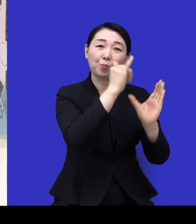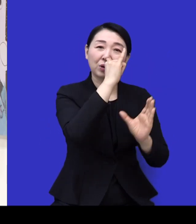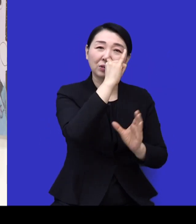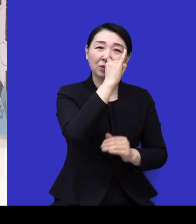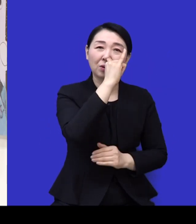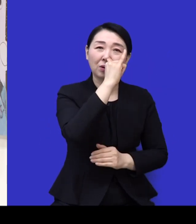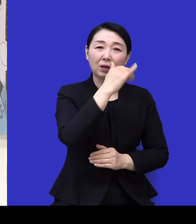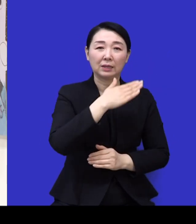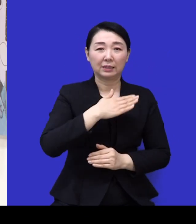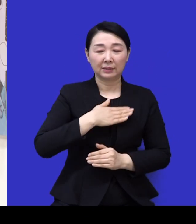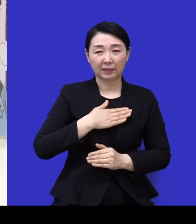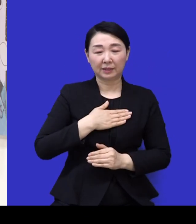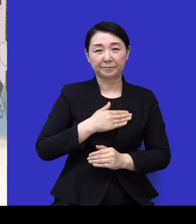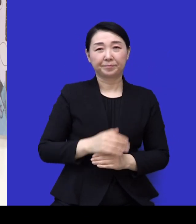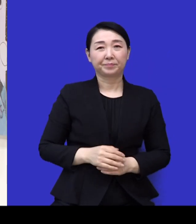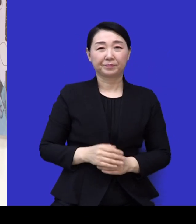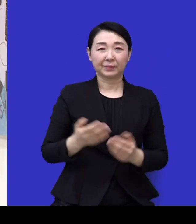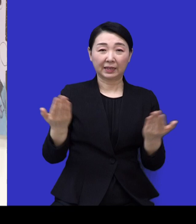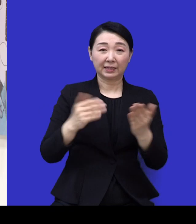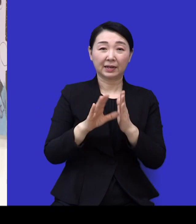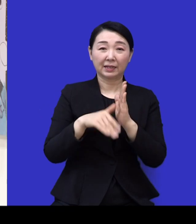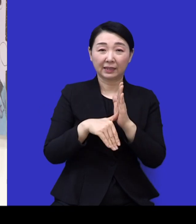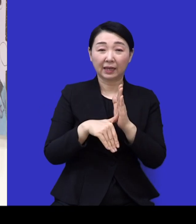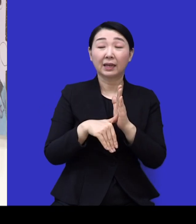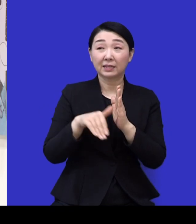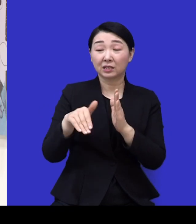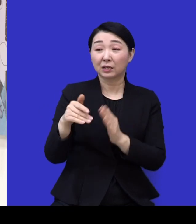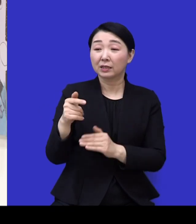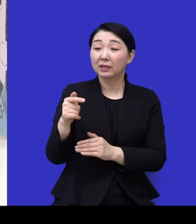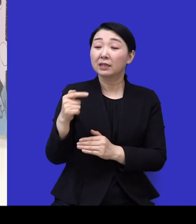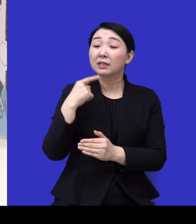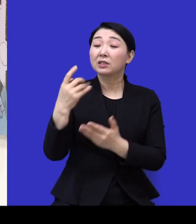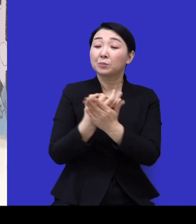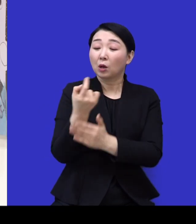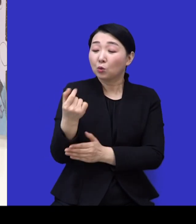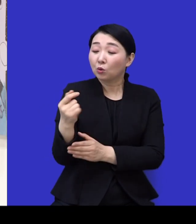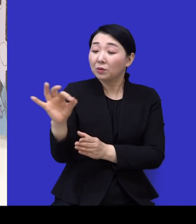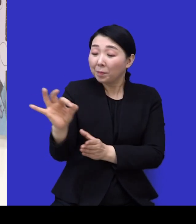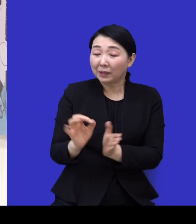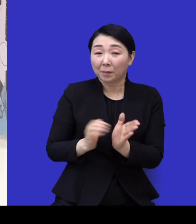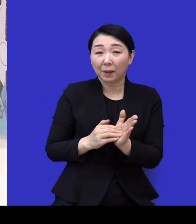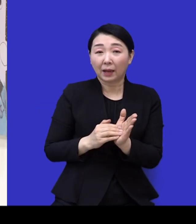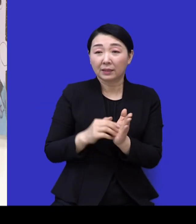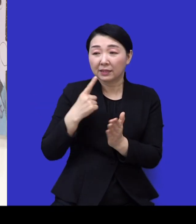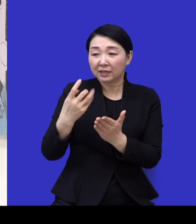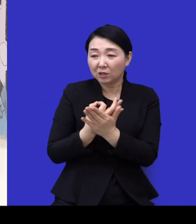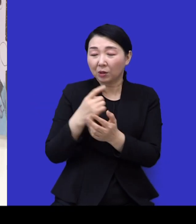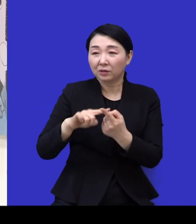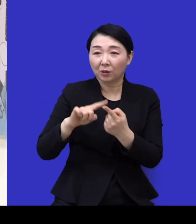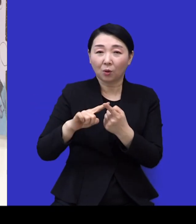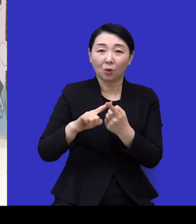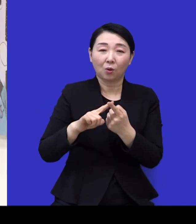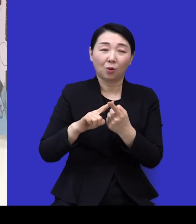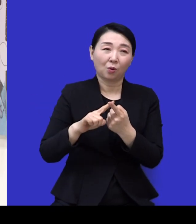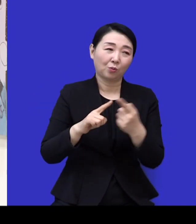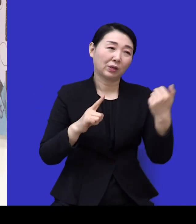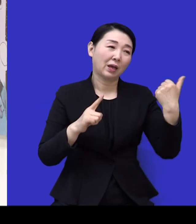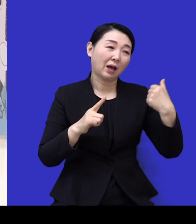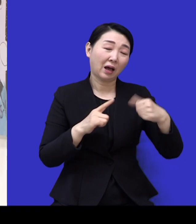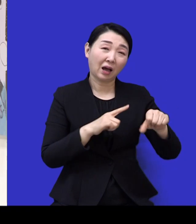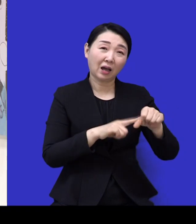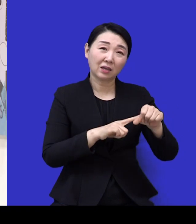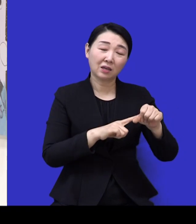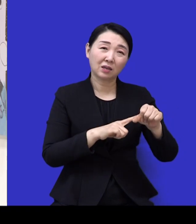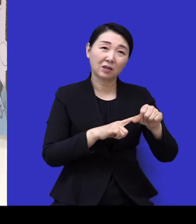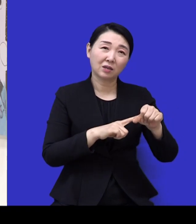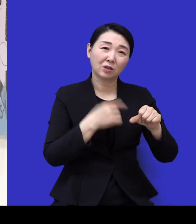저도 이 단체 일하면서 조금의 급여를 받아요. 예, 근데 예. 그 급여 갖고는 아이 유학 자금 될 수가 없거든요. 그래서 제가